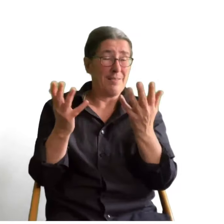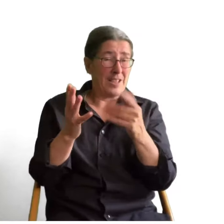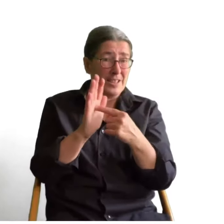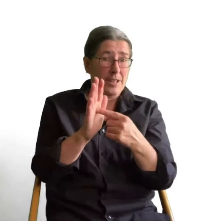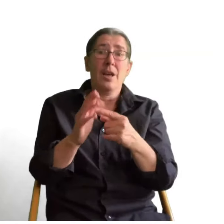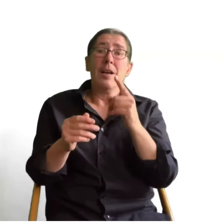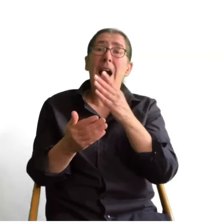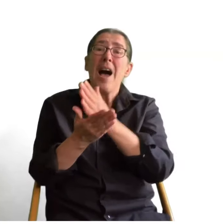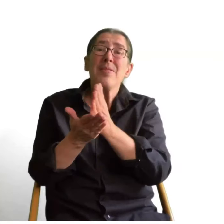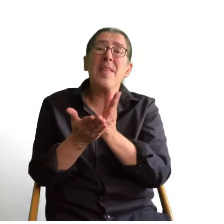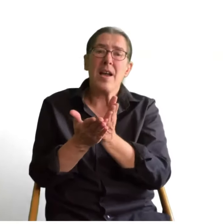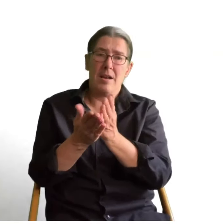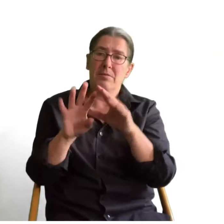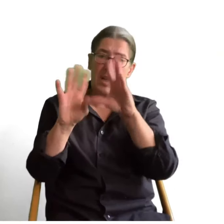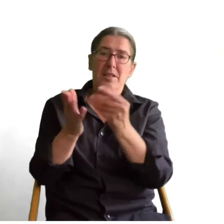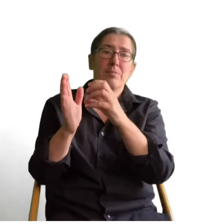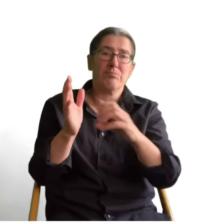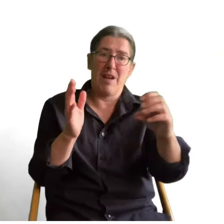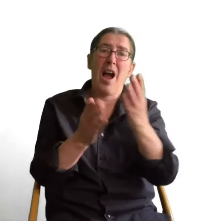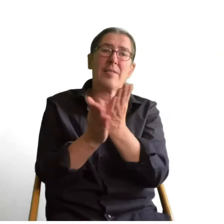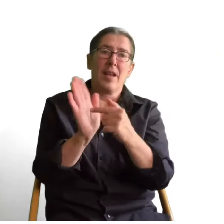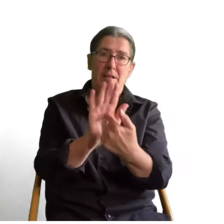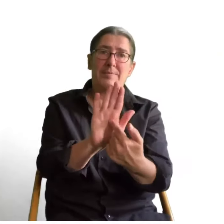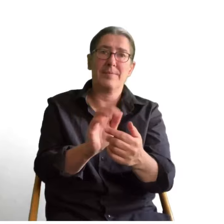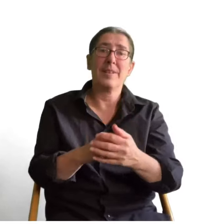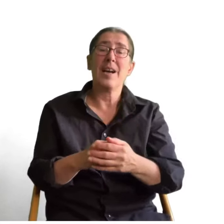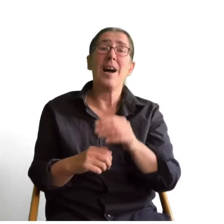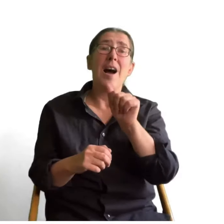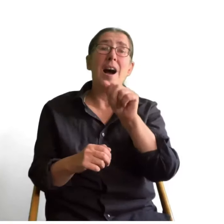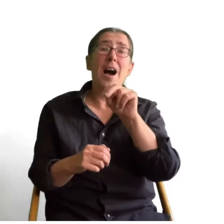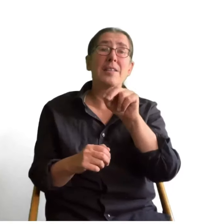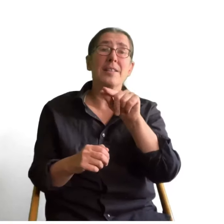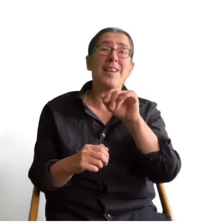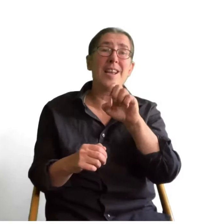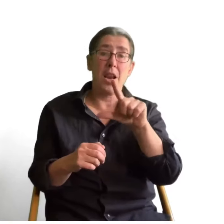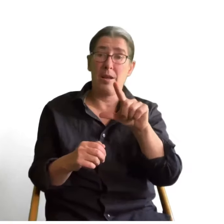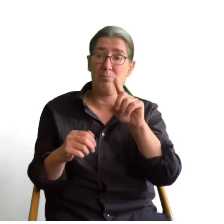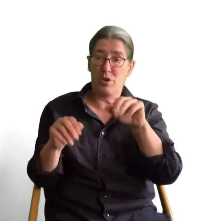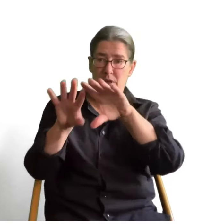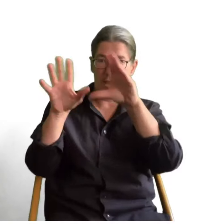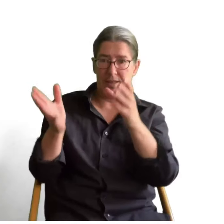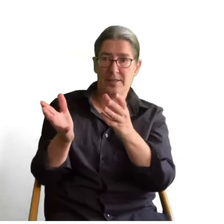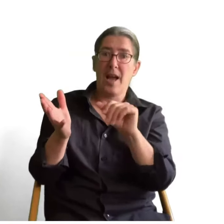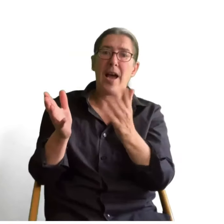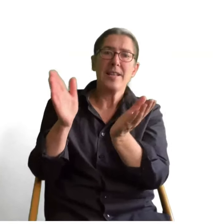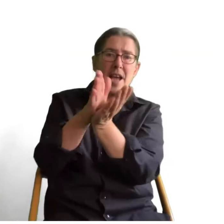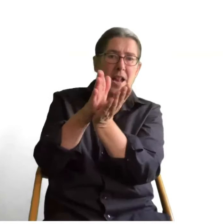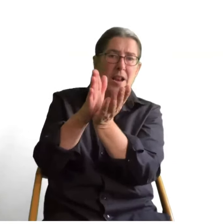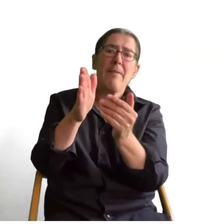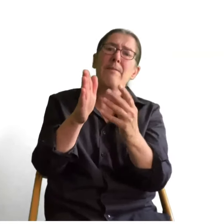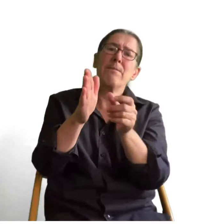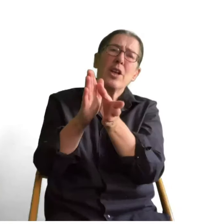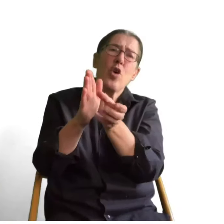die Anteile am Ganzen dar. Und ein Anteil bedeutet, wie groß ist der Teil von einem Ganzen, den